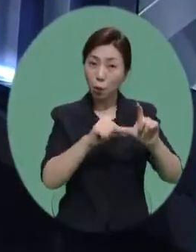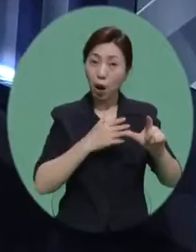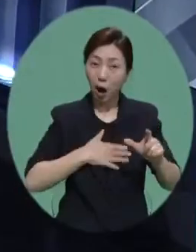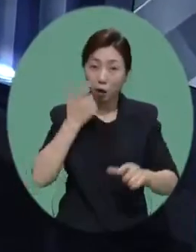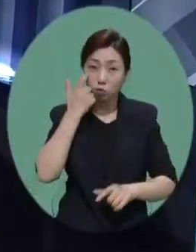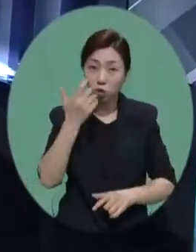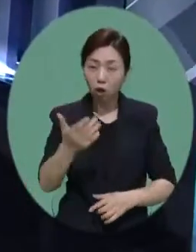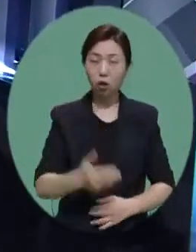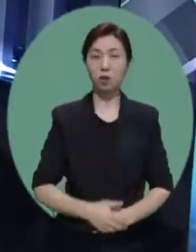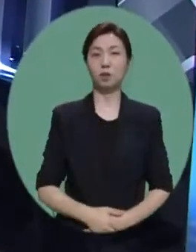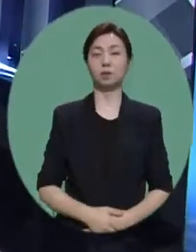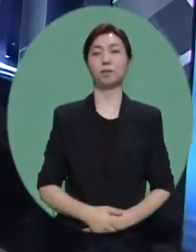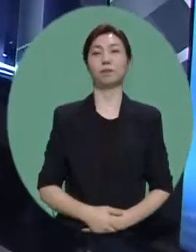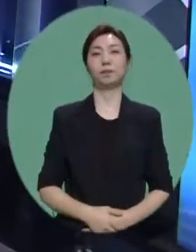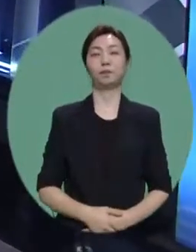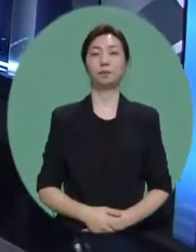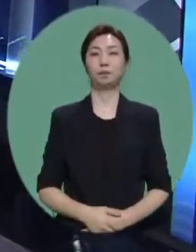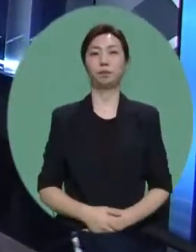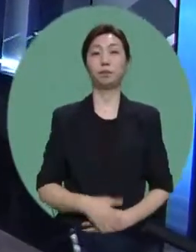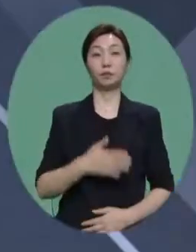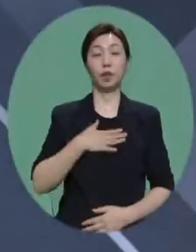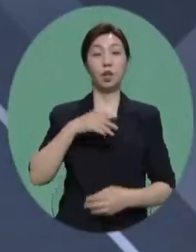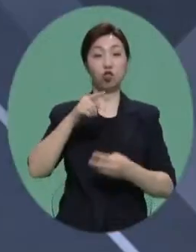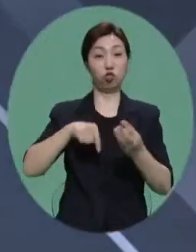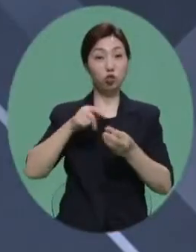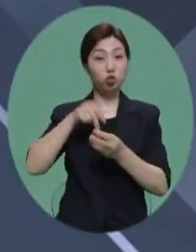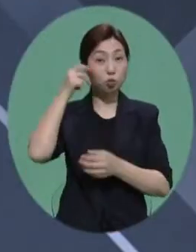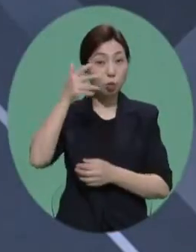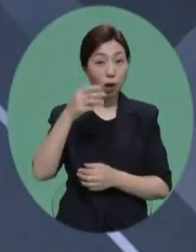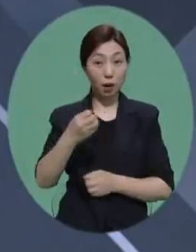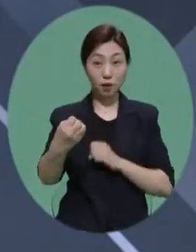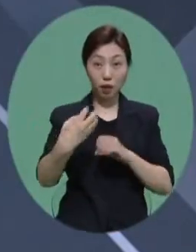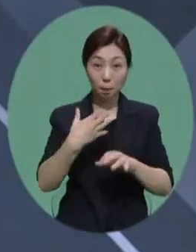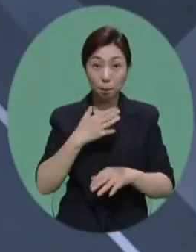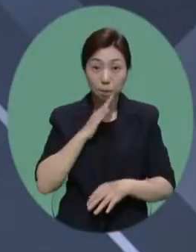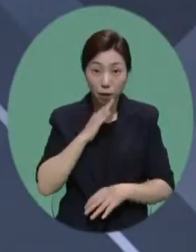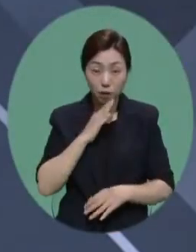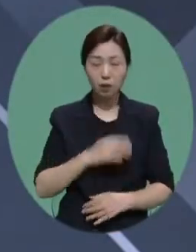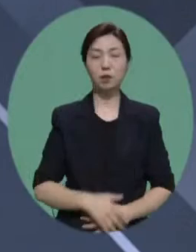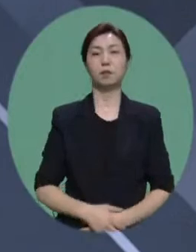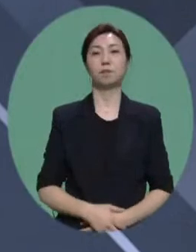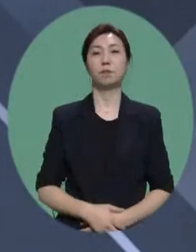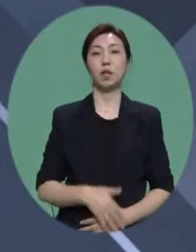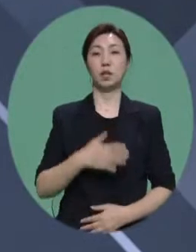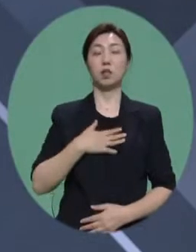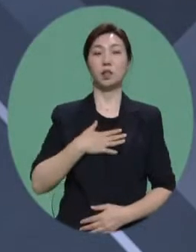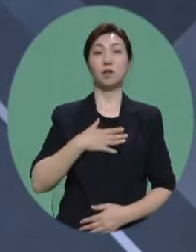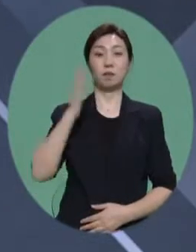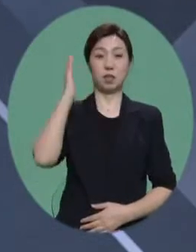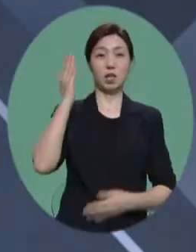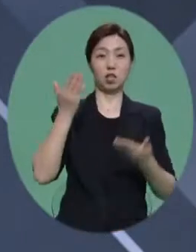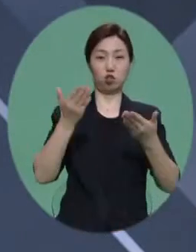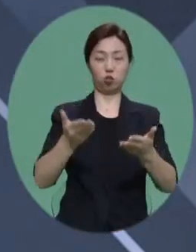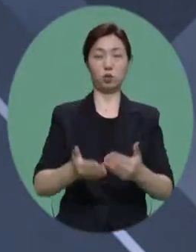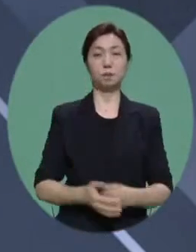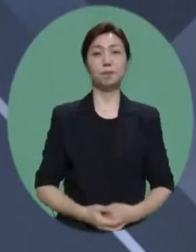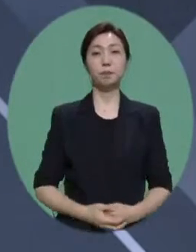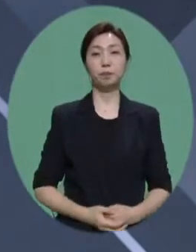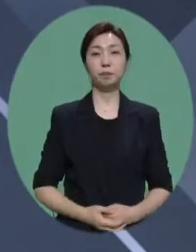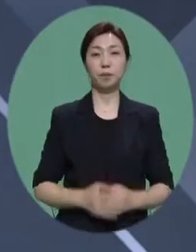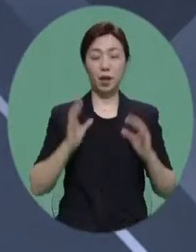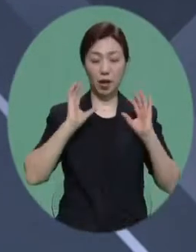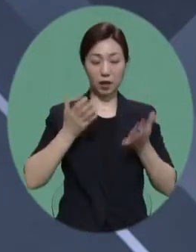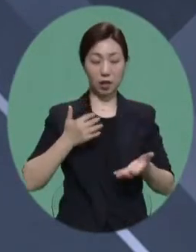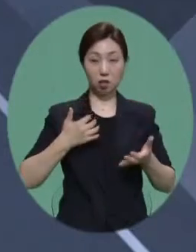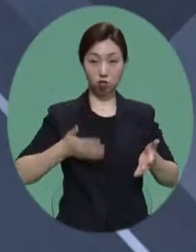바로 하지 않습니까 시각 1 2화 계십시오 으 지금 이제 저출산을